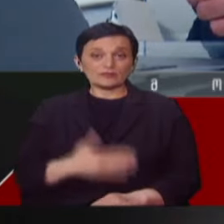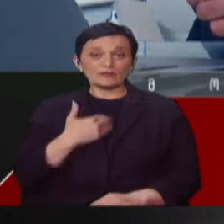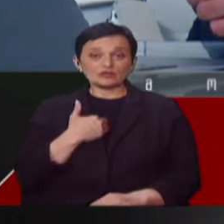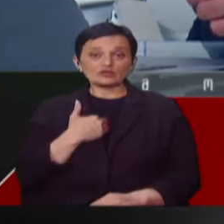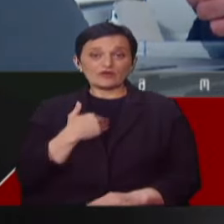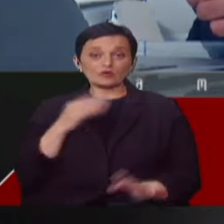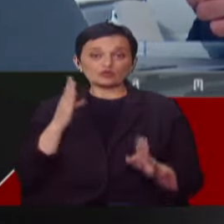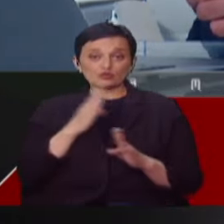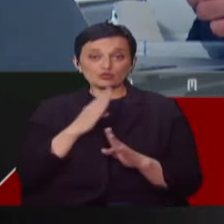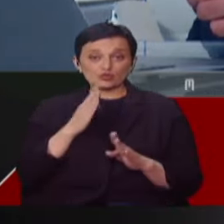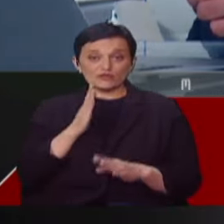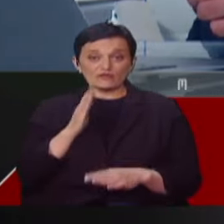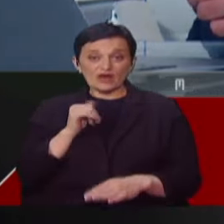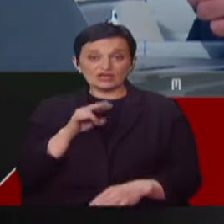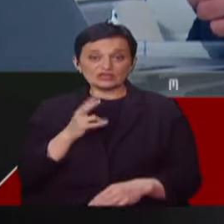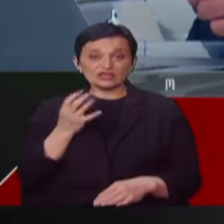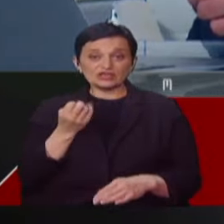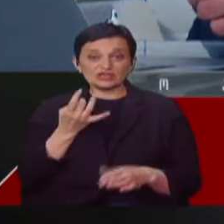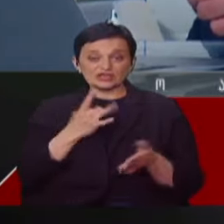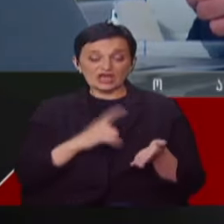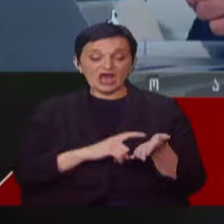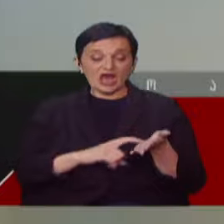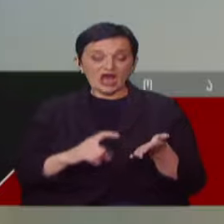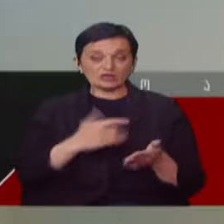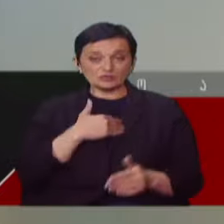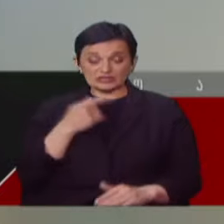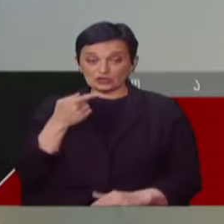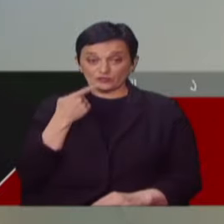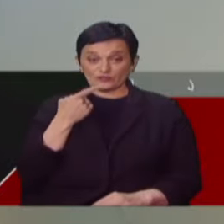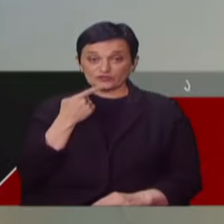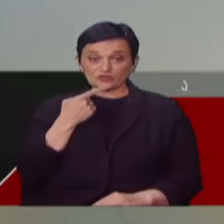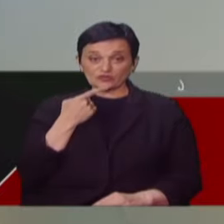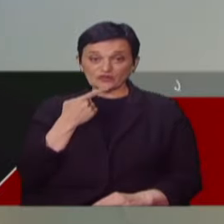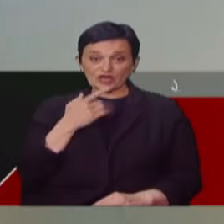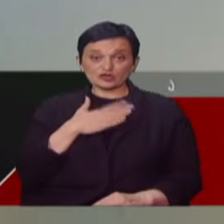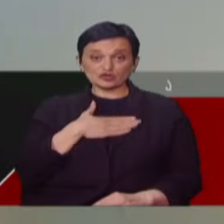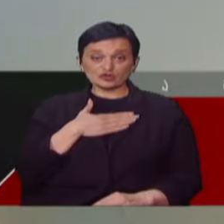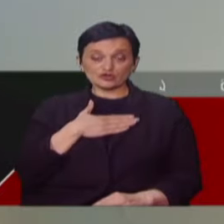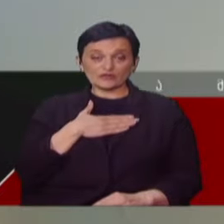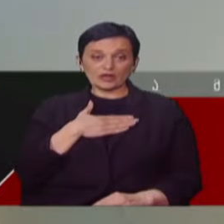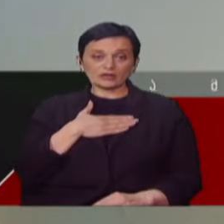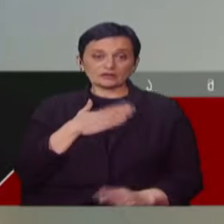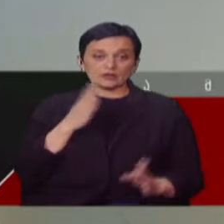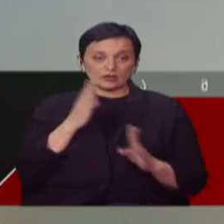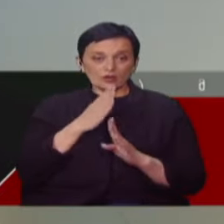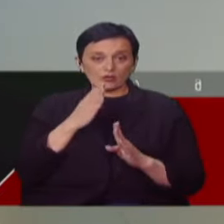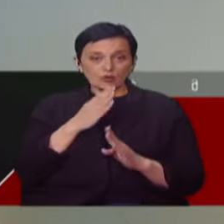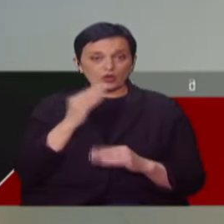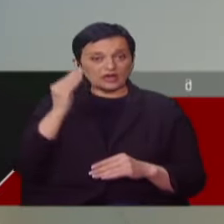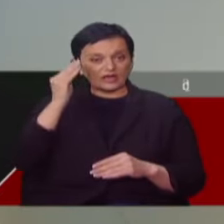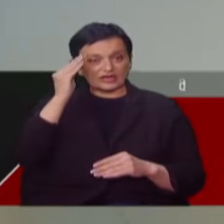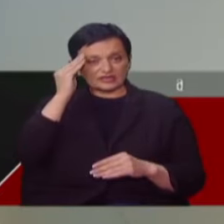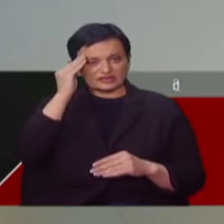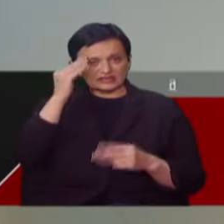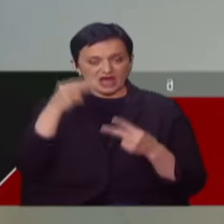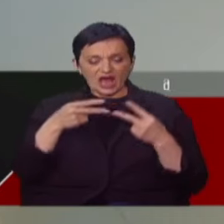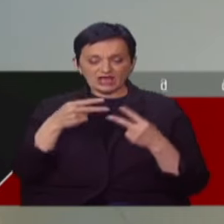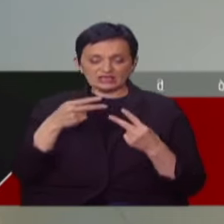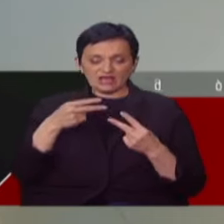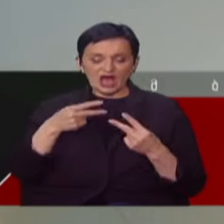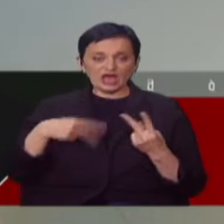ჩვენ ბუნებრივია ვასილ, კიდევ ერთხელ ხაზგასმით მინდა ვთქვა, რომ ჩვენ ბუნებრივია თანაზიარი ვართ ყველა იმ